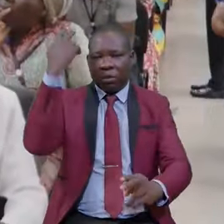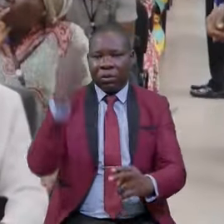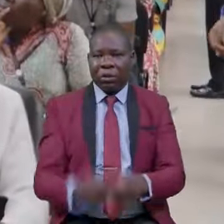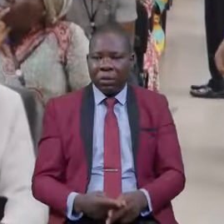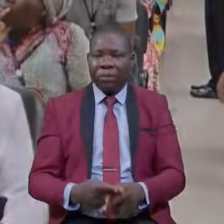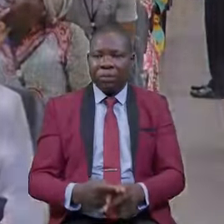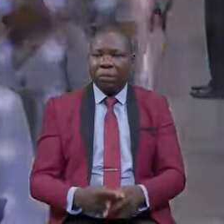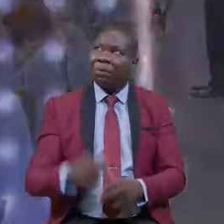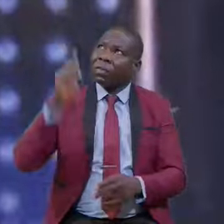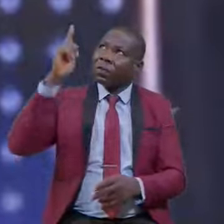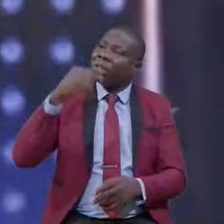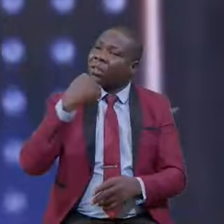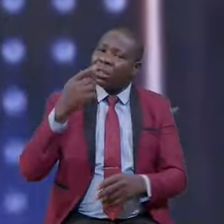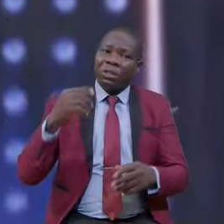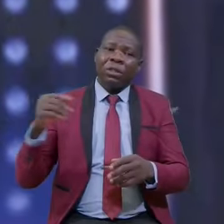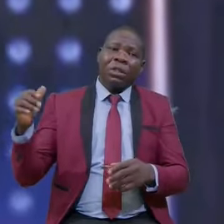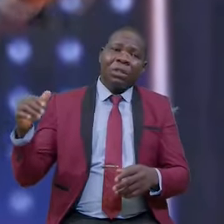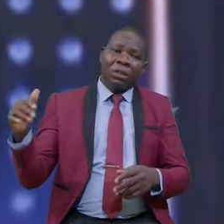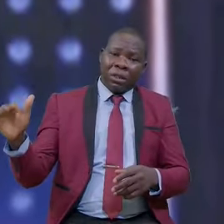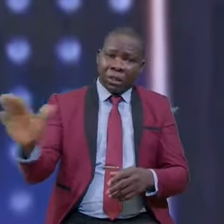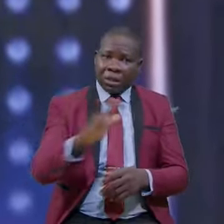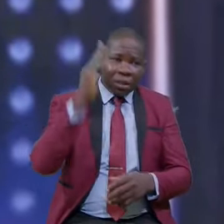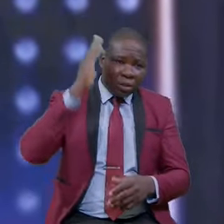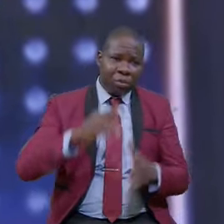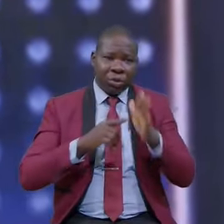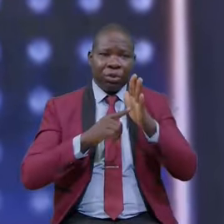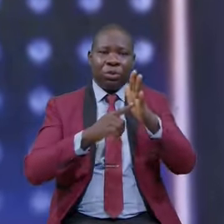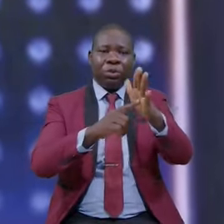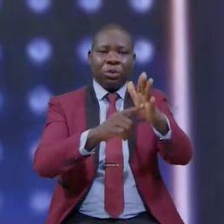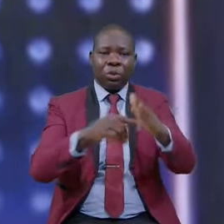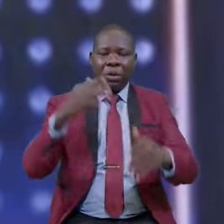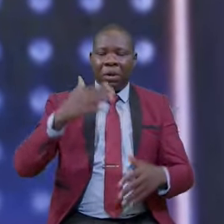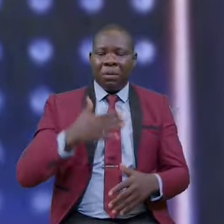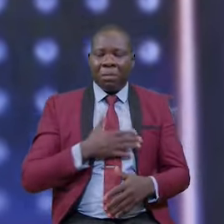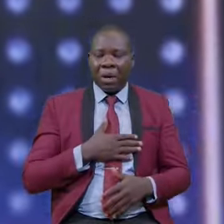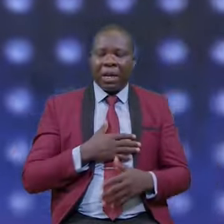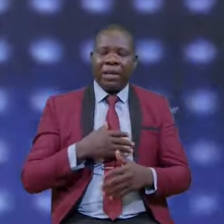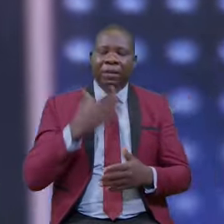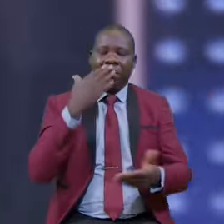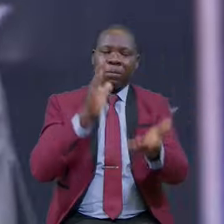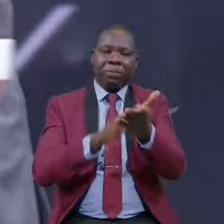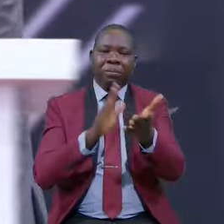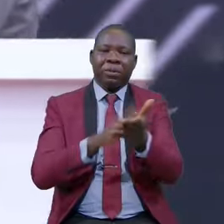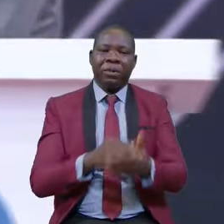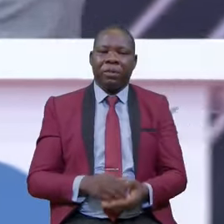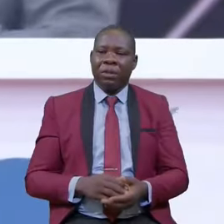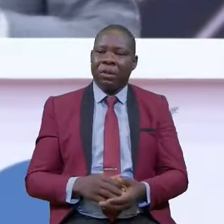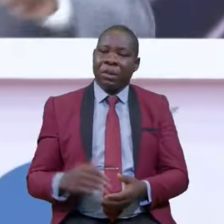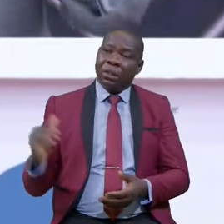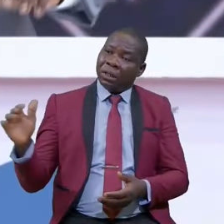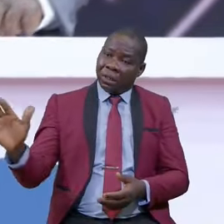they shall show il publiera mes louanges. They shall show il publiera ce